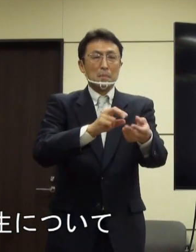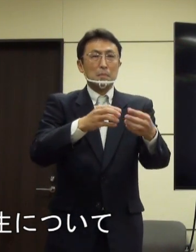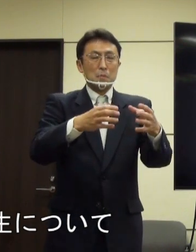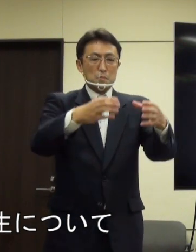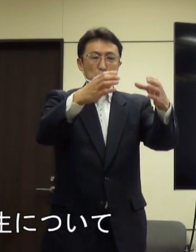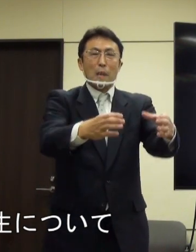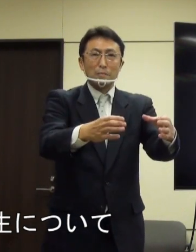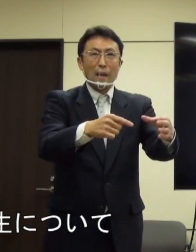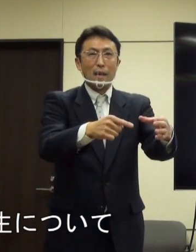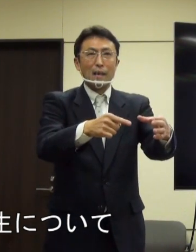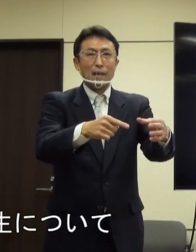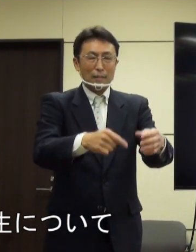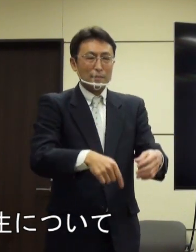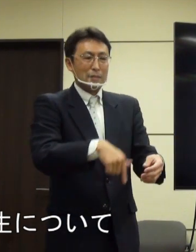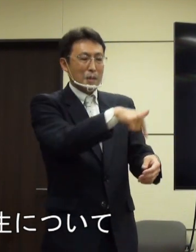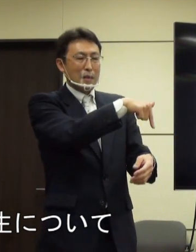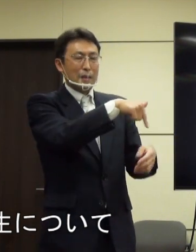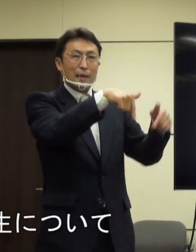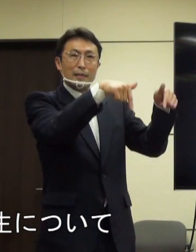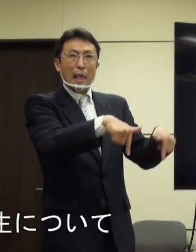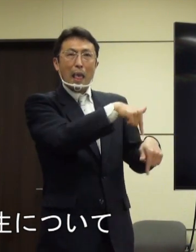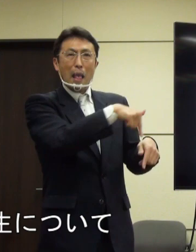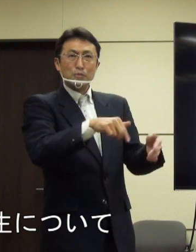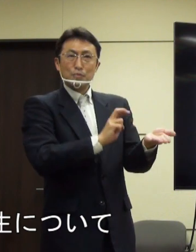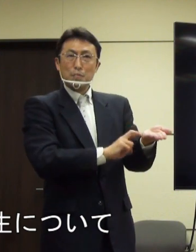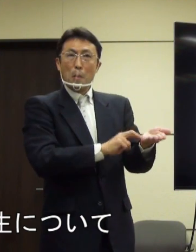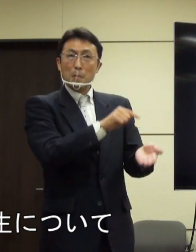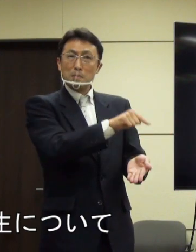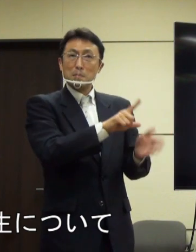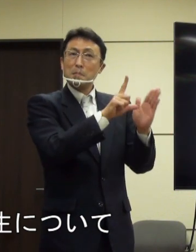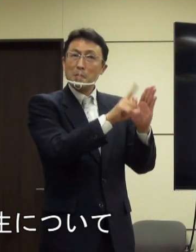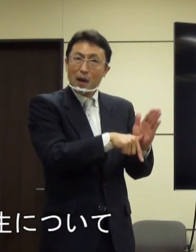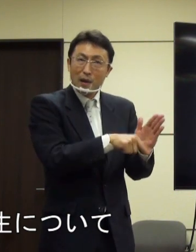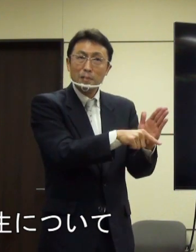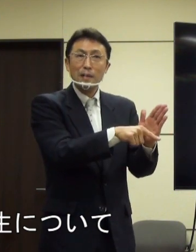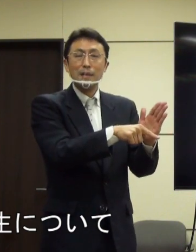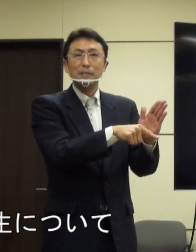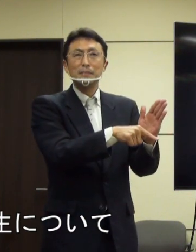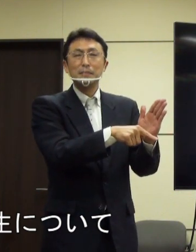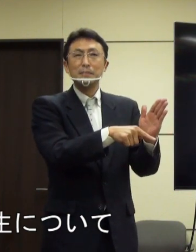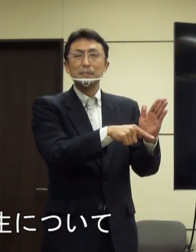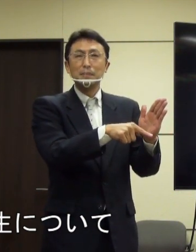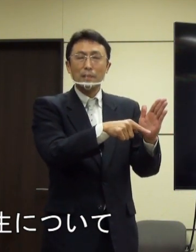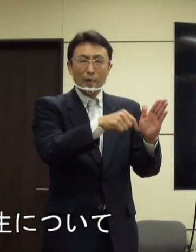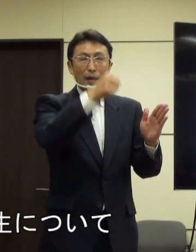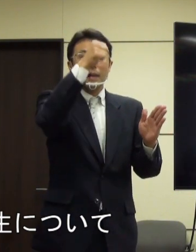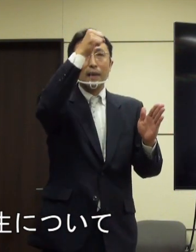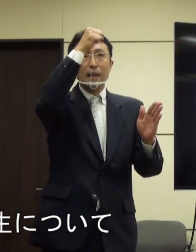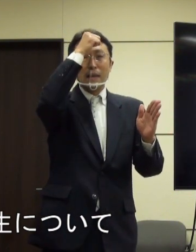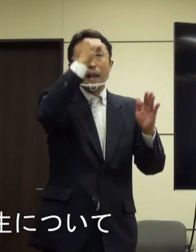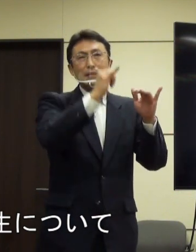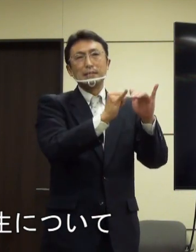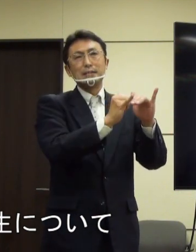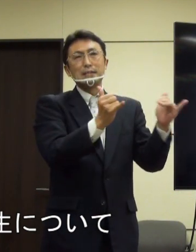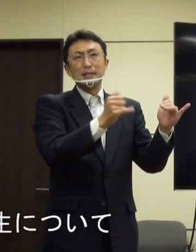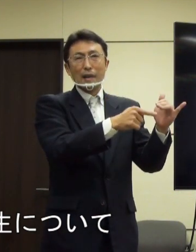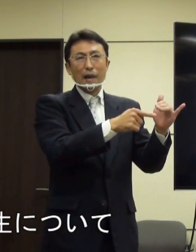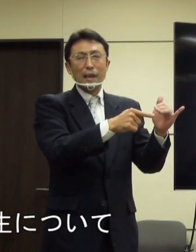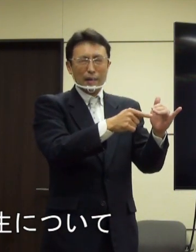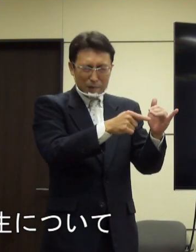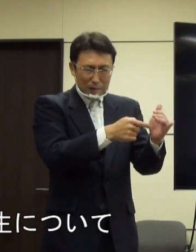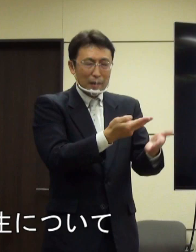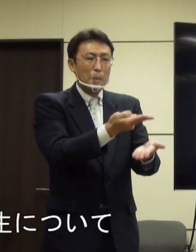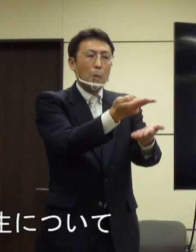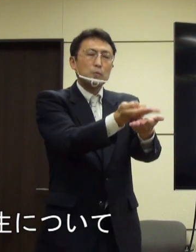かつ西部病院の場合はまたあの患者さんそれで特にあの入院されて